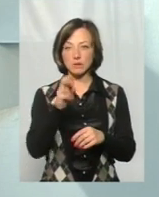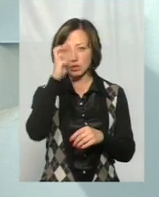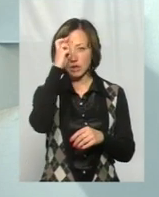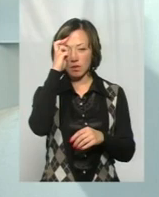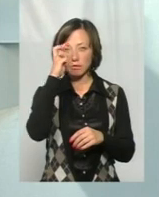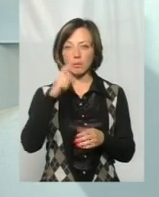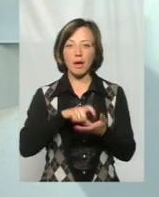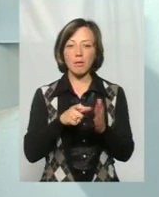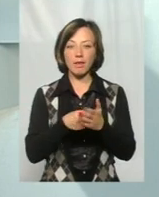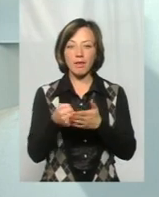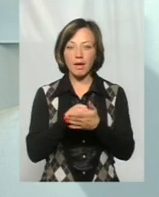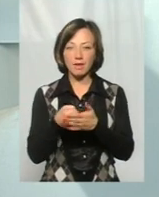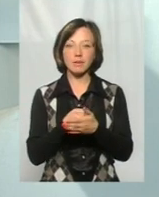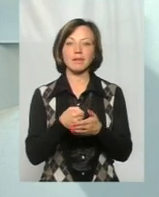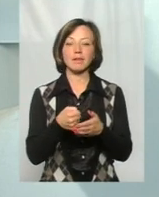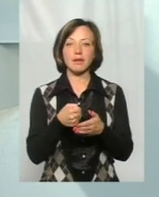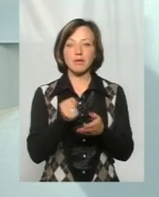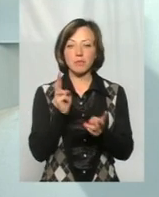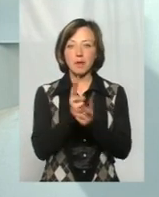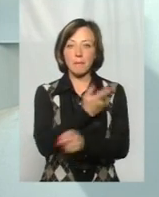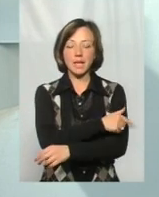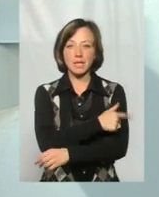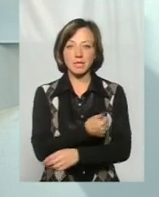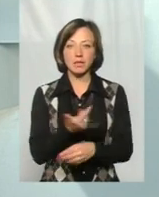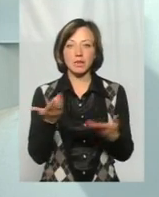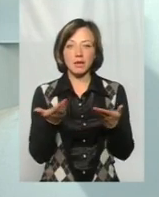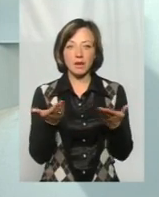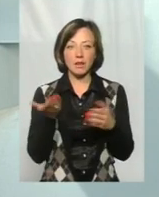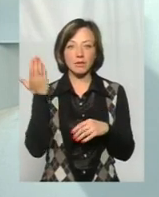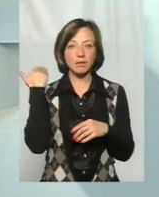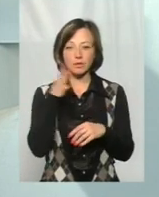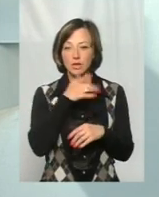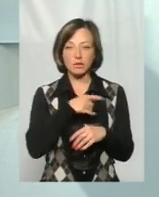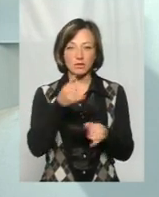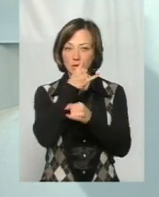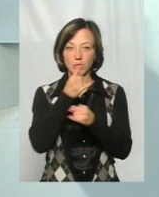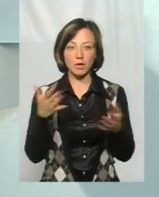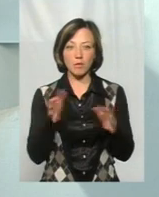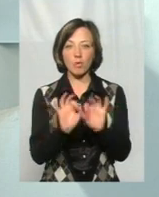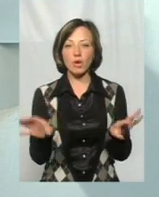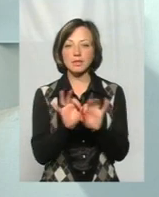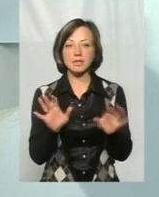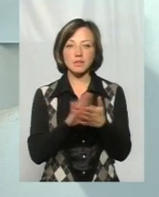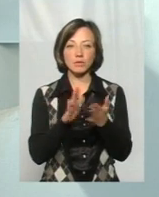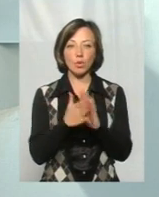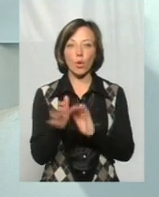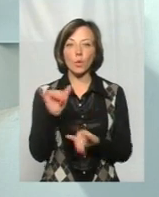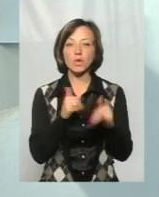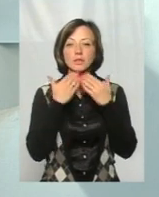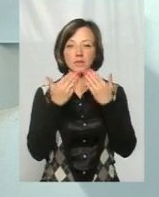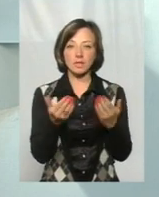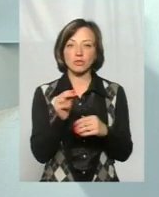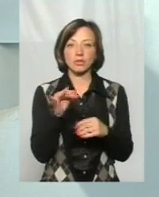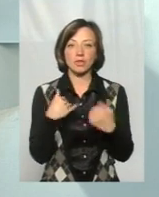державними кабінетами, я також зіштовхнувся з медициною, яка станом на той час не могла пояснити ситуацію, куди мені звертатися,